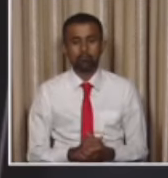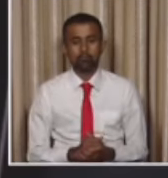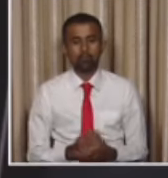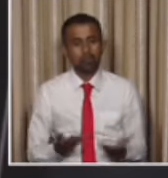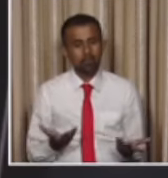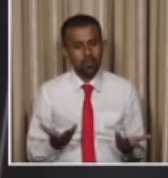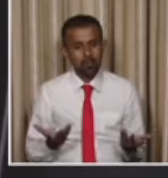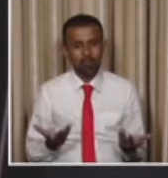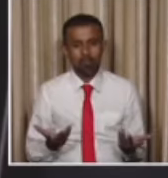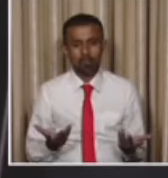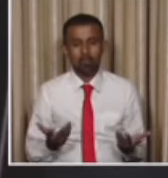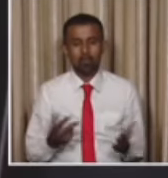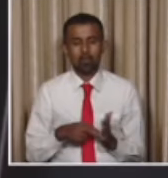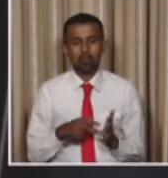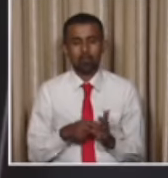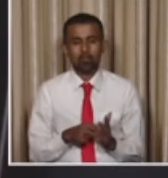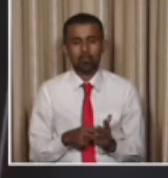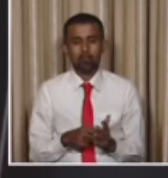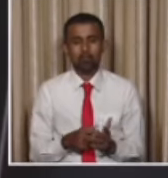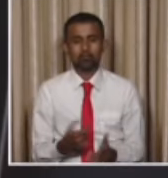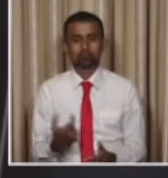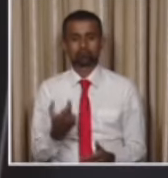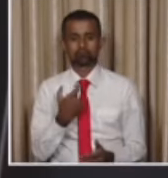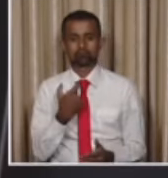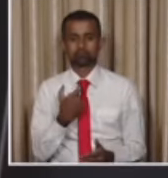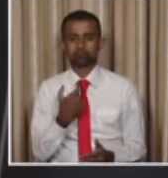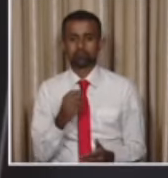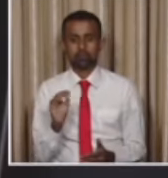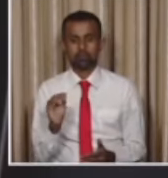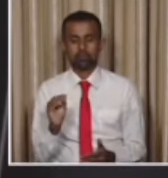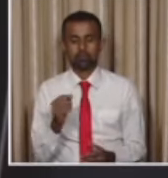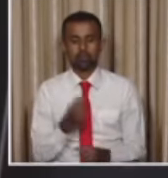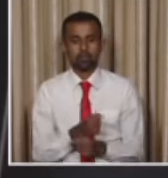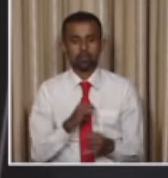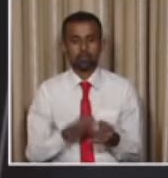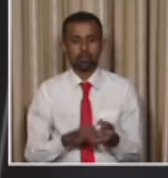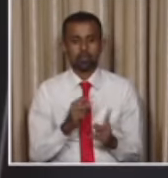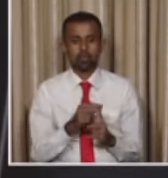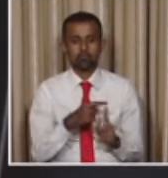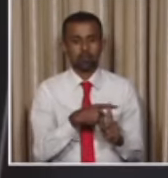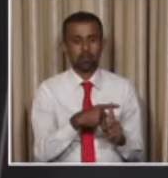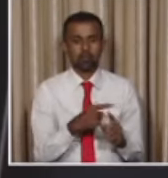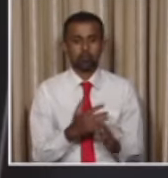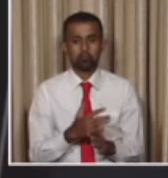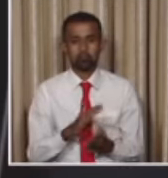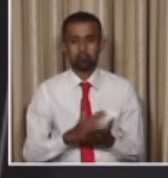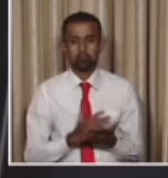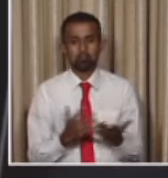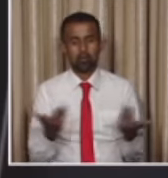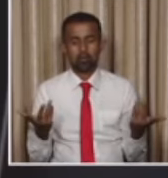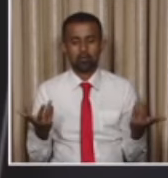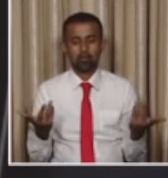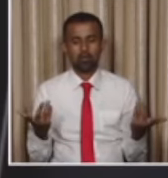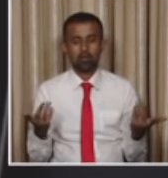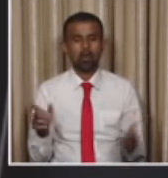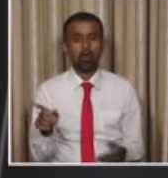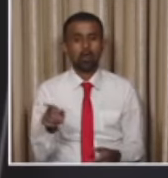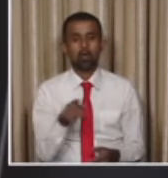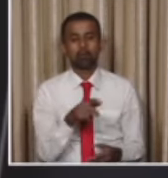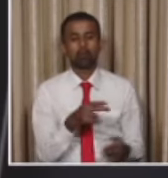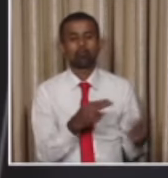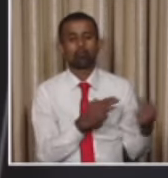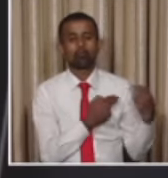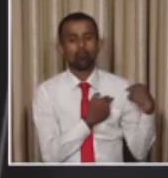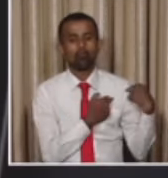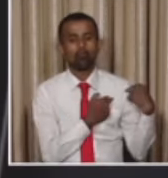බෑ. ආර්ථික සම්බාධකයක් පැනෙව්වොත් දැන් GSP+ සාහන නැති වුණොත් ඒවට කවුද වගේ කියන්නේ? මේවා